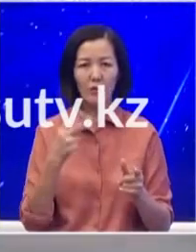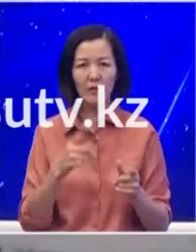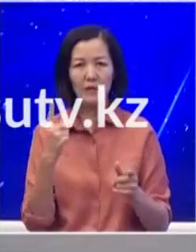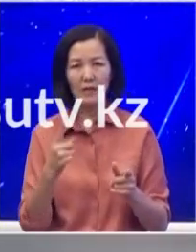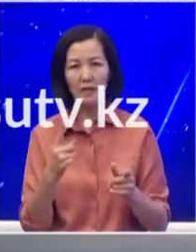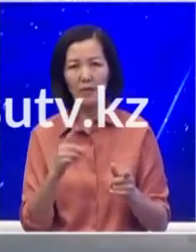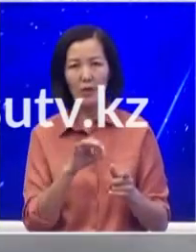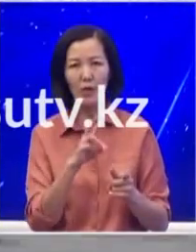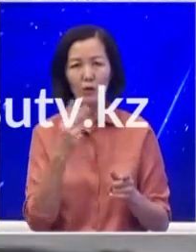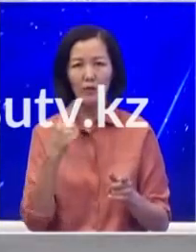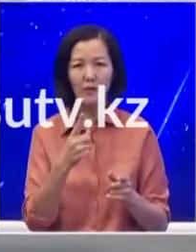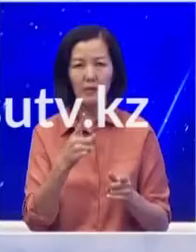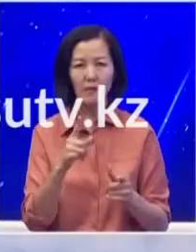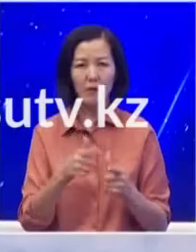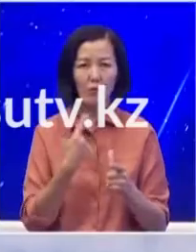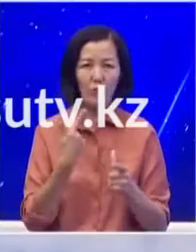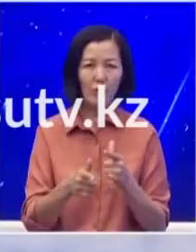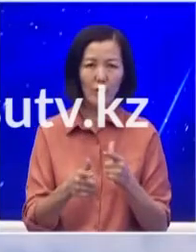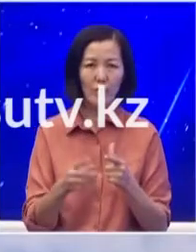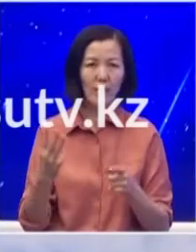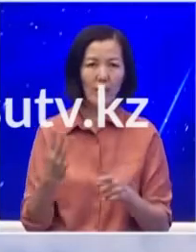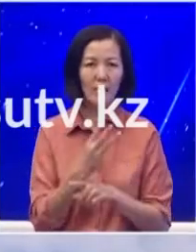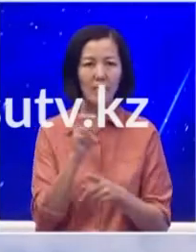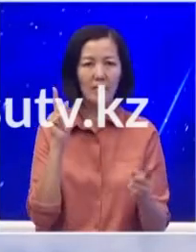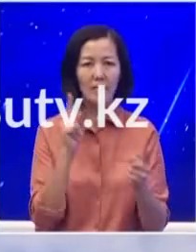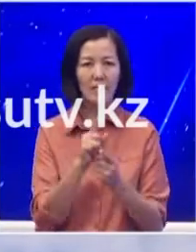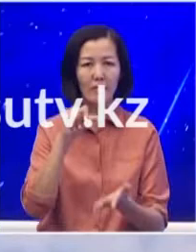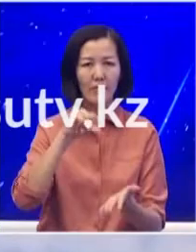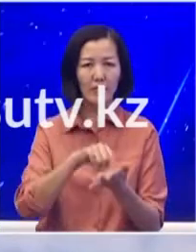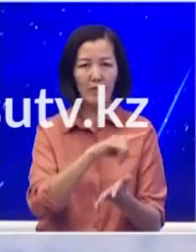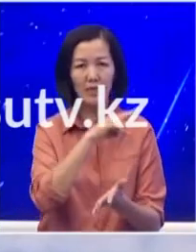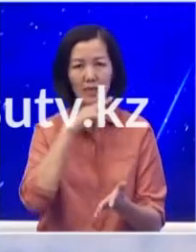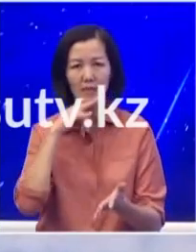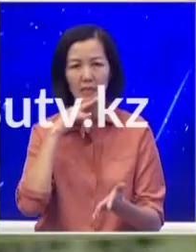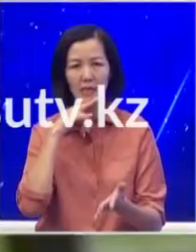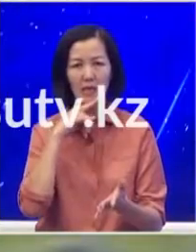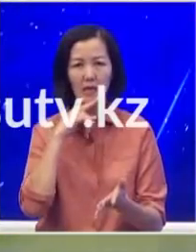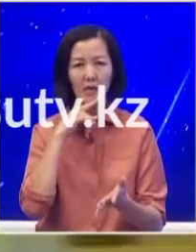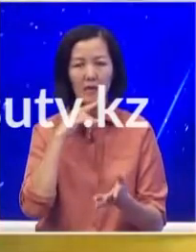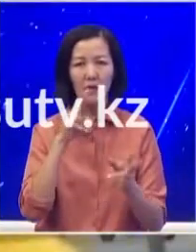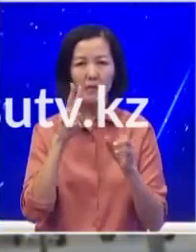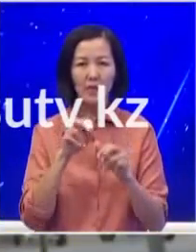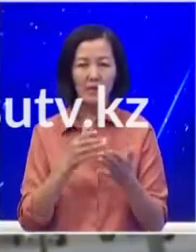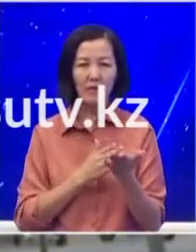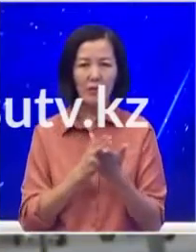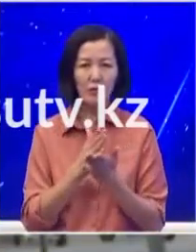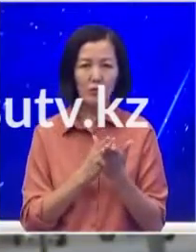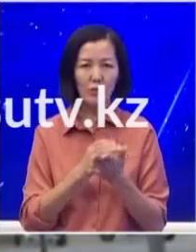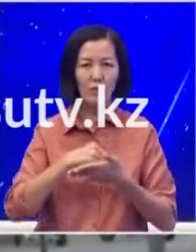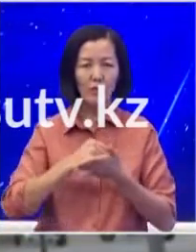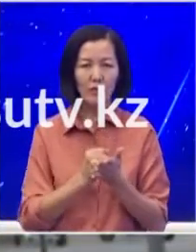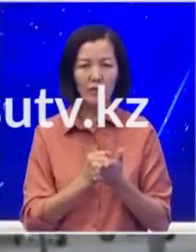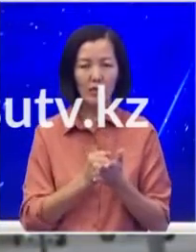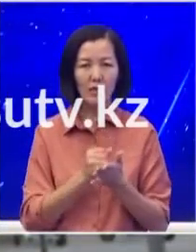и июнем 2021 года он минимум 3 раза встретился с представителями российской разведслужбы, утверждается